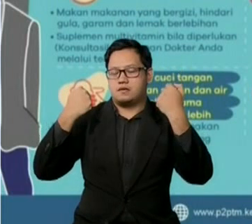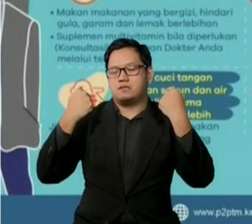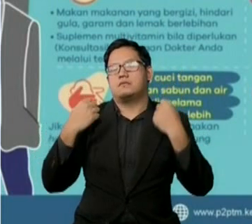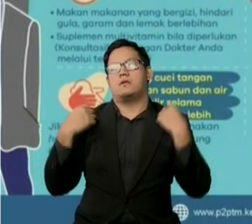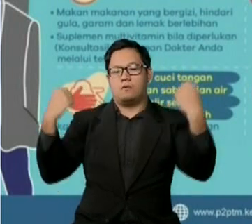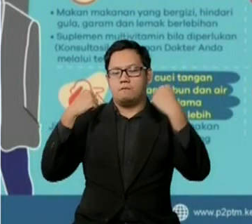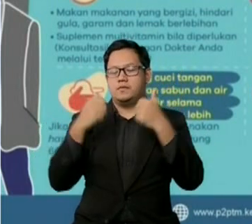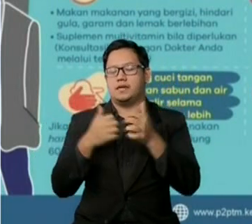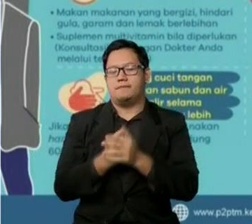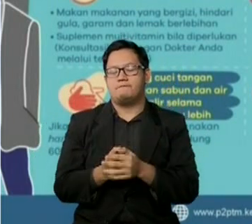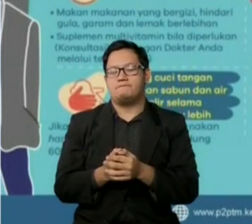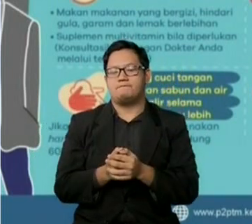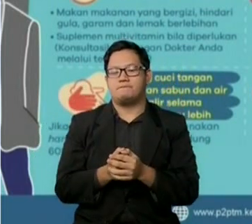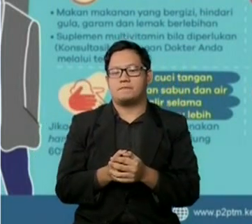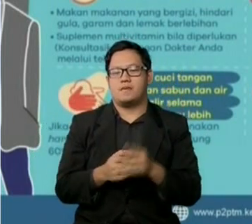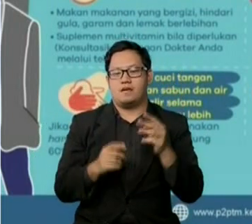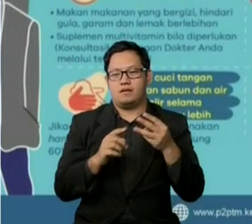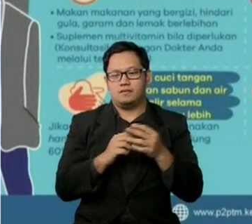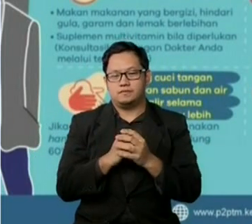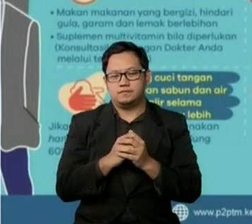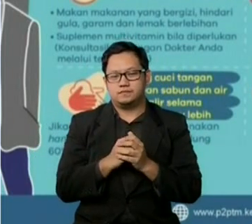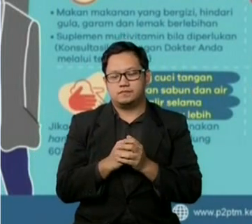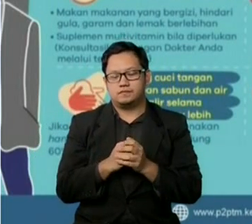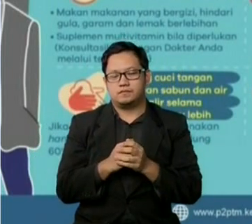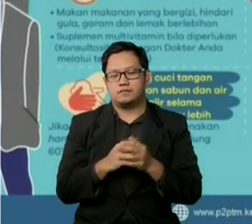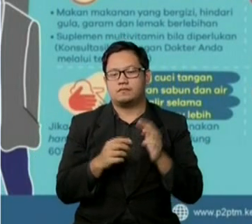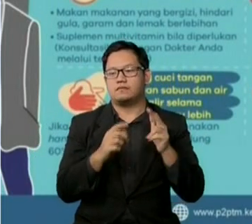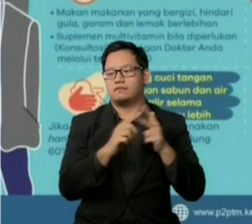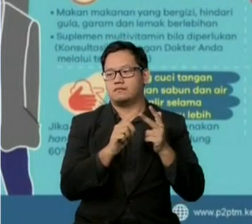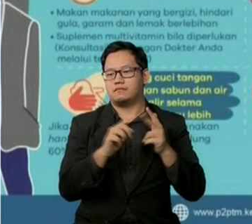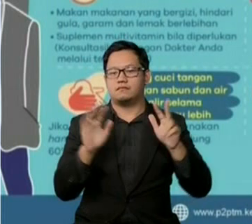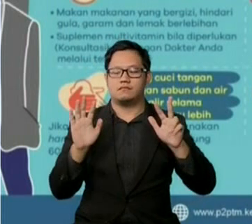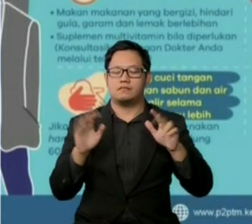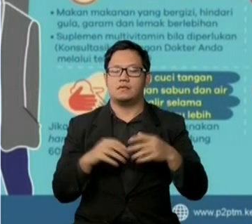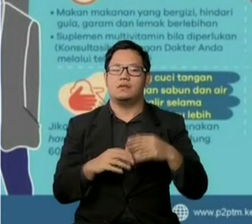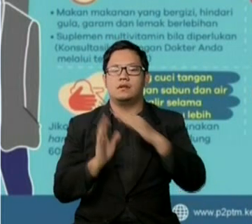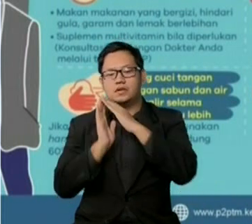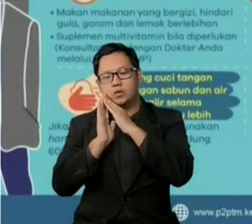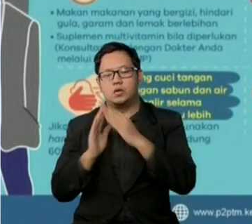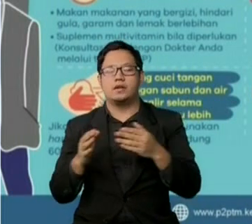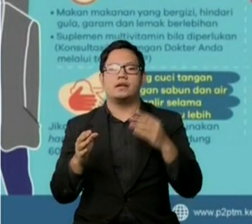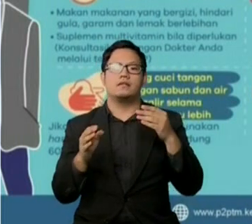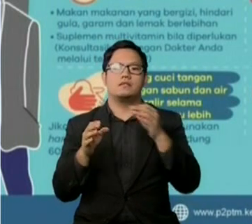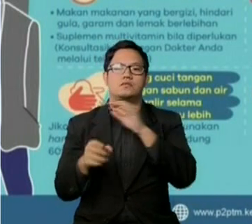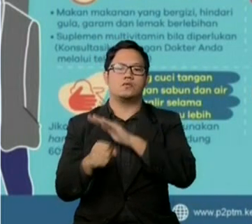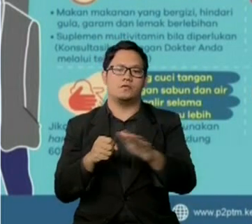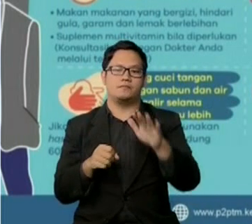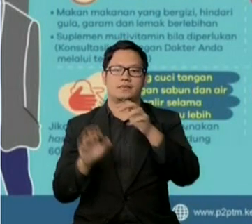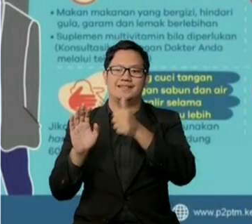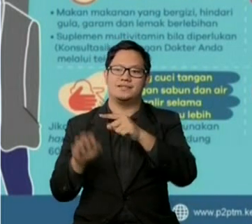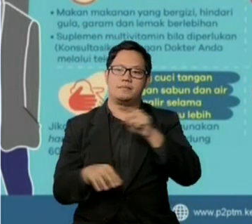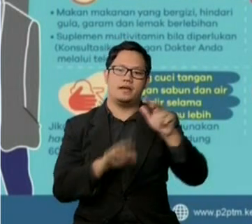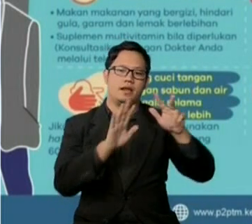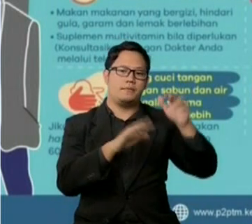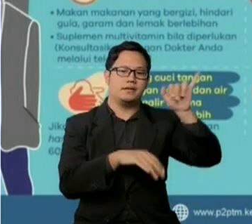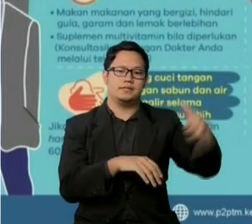hindari latihan dengan intensitas tinggi kegelapan tidur cukup yakni 6-8 jam dengan